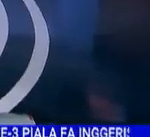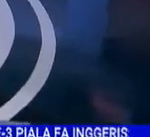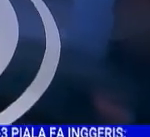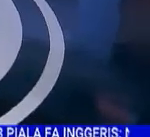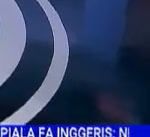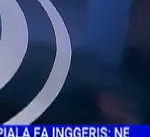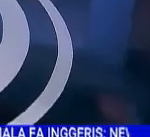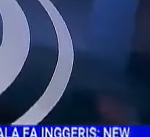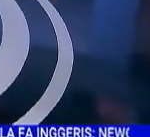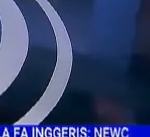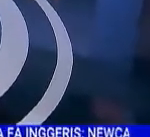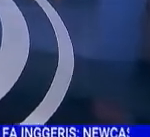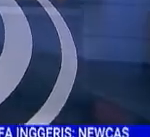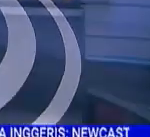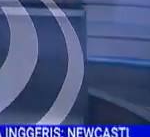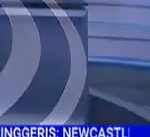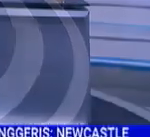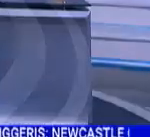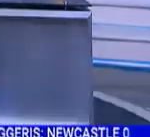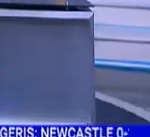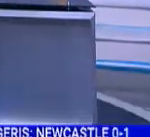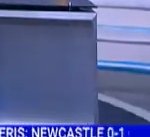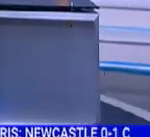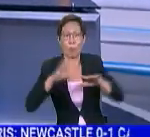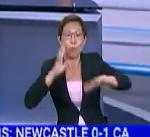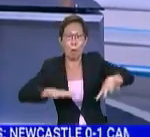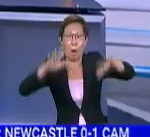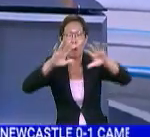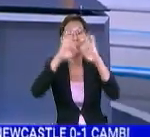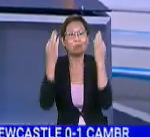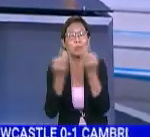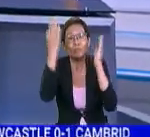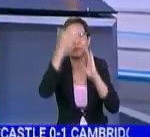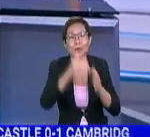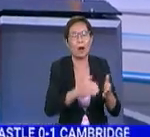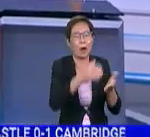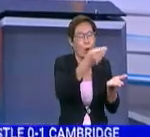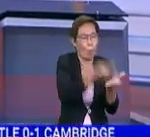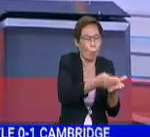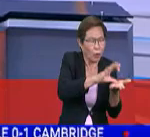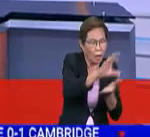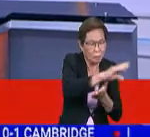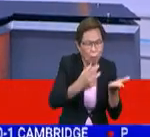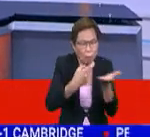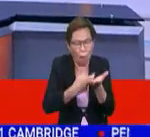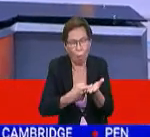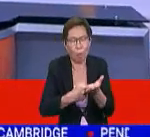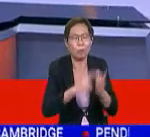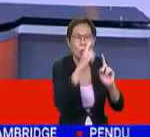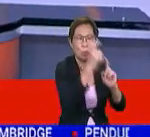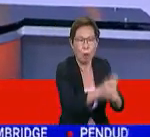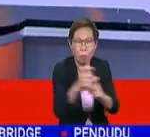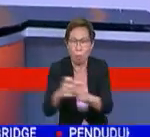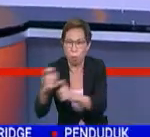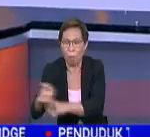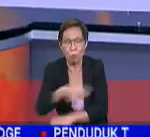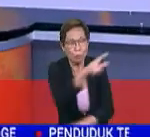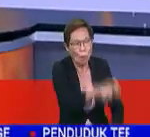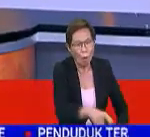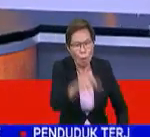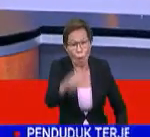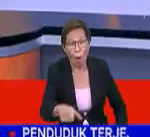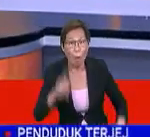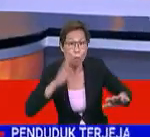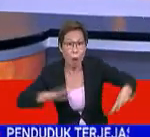Bantuan tambahan bagi keluarga Malaysia termasuk wang tunai dan baucer akan diagihkan kepada penduduk terjejas di seluruh